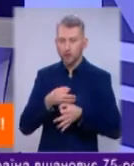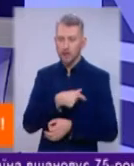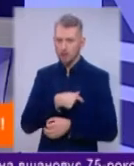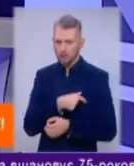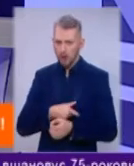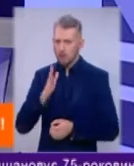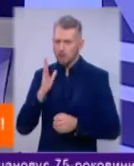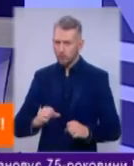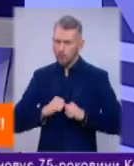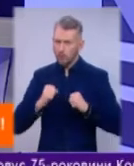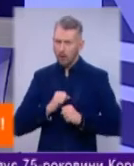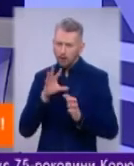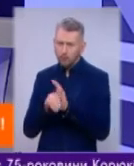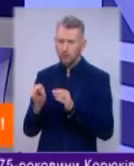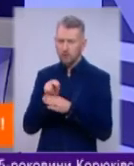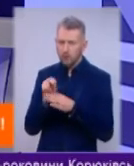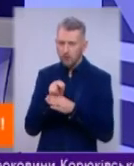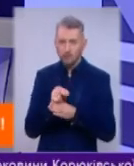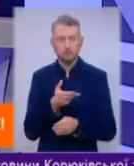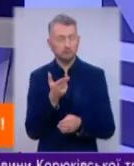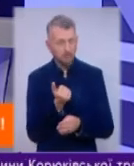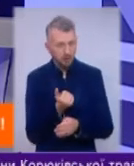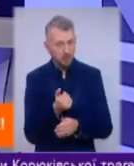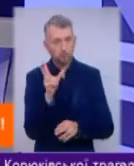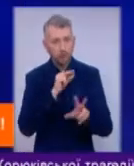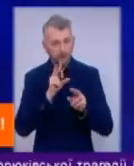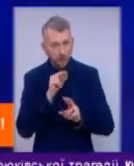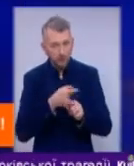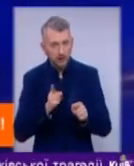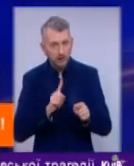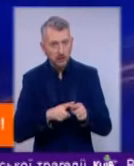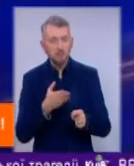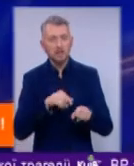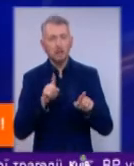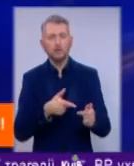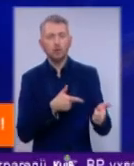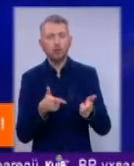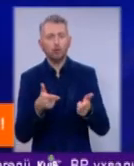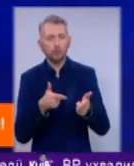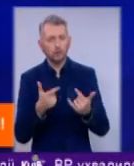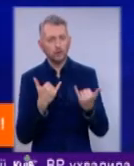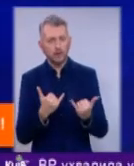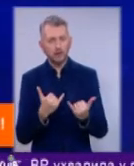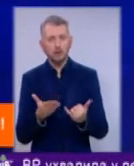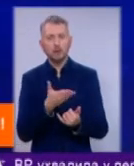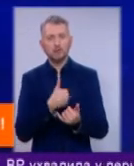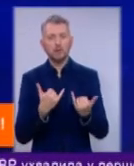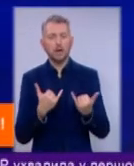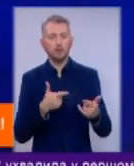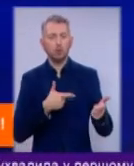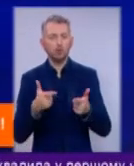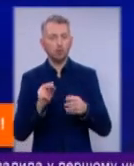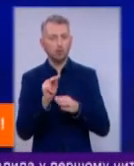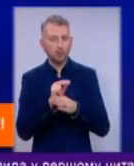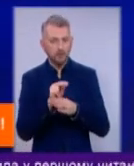бурхливо намагатися вносити правки? Так. Так? Сподіваюся на те. Ми навіть готуємо зараз, ми навіть наразі готуємо